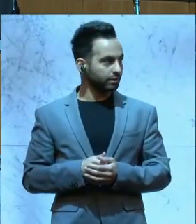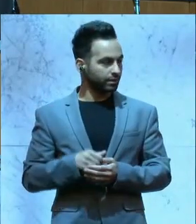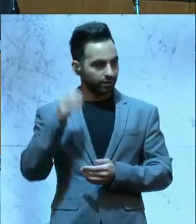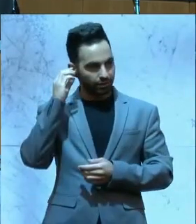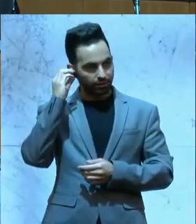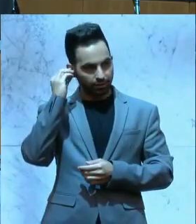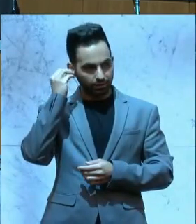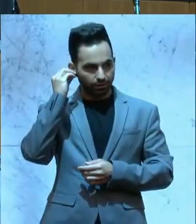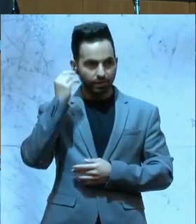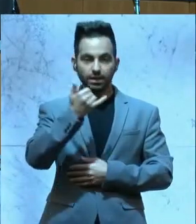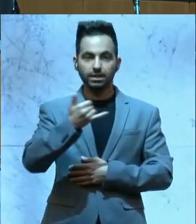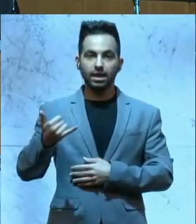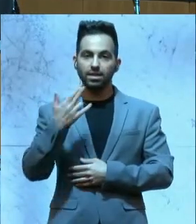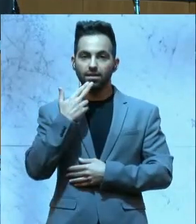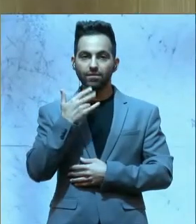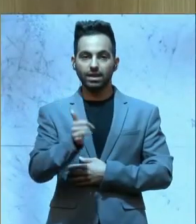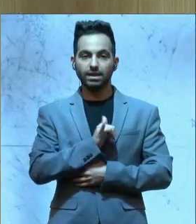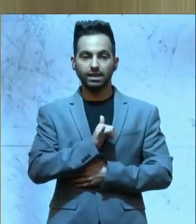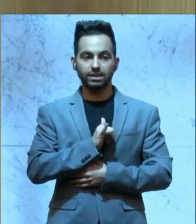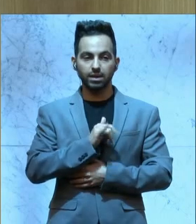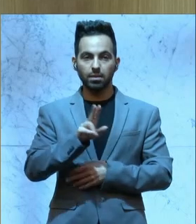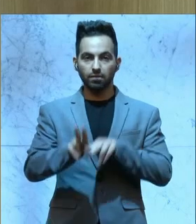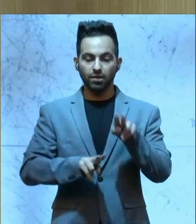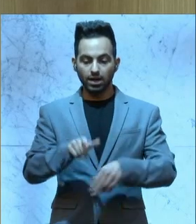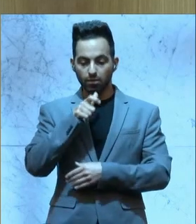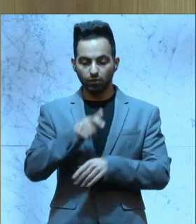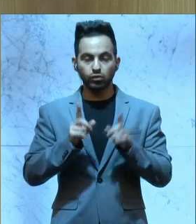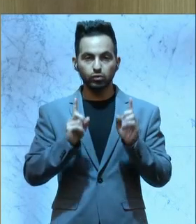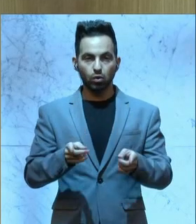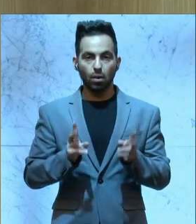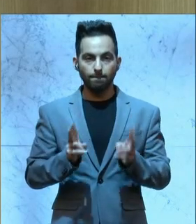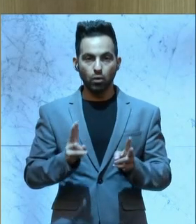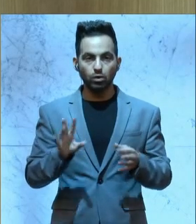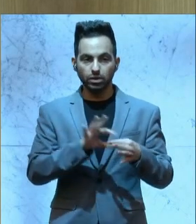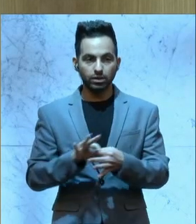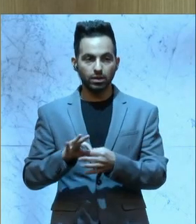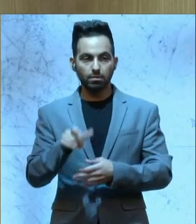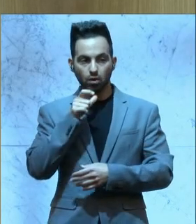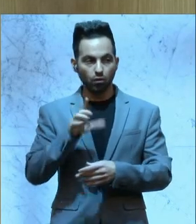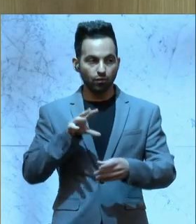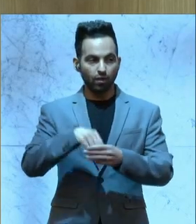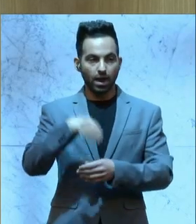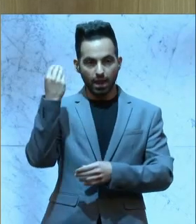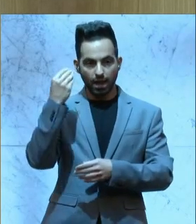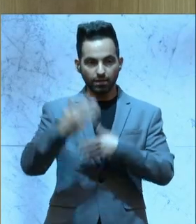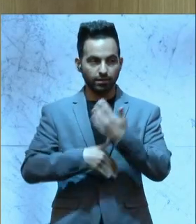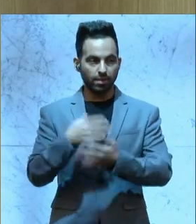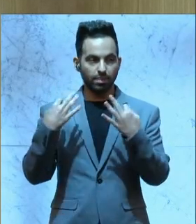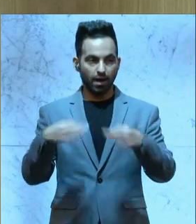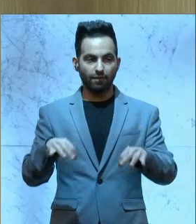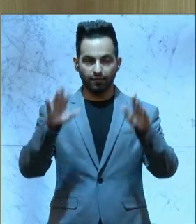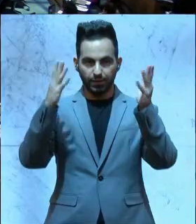der Interesse hat am Pflegeberuf, soll die Möglichkeit haben, diesen Beruf erlernen zu dürfen.